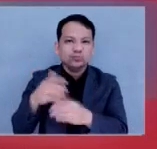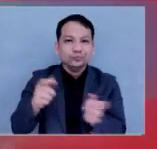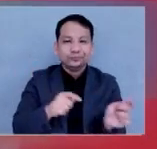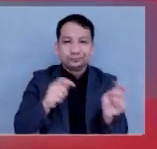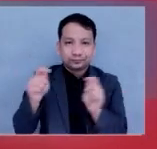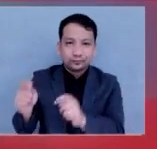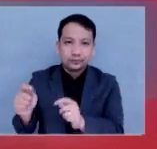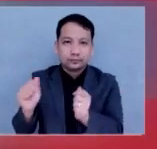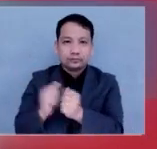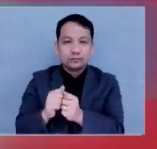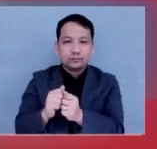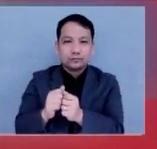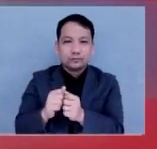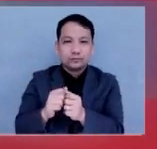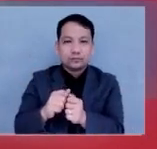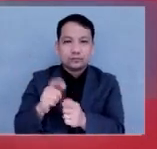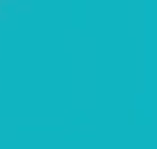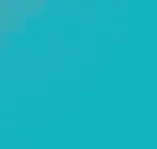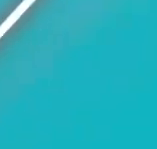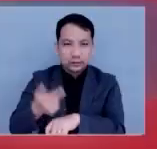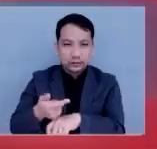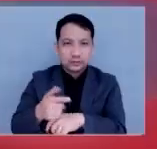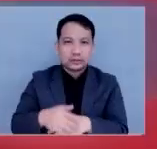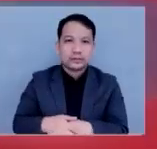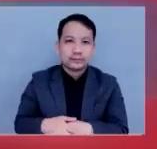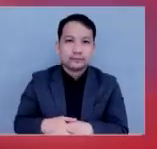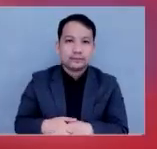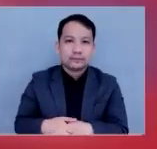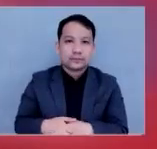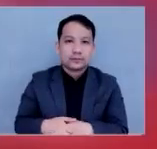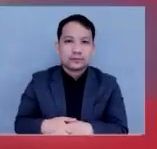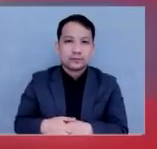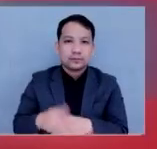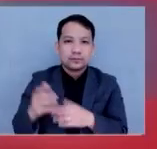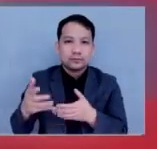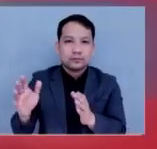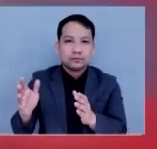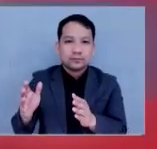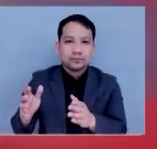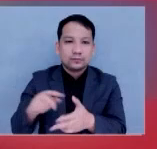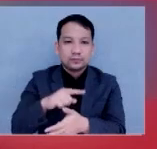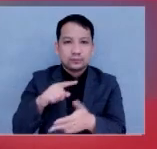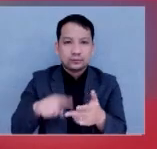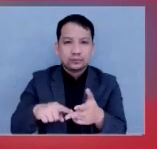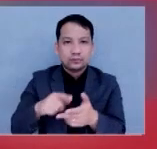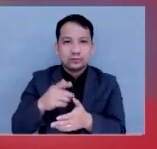ng Korte Suprema sa Taguig. We will allow the 3 barangays